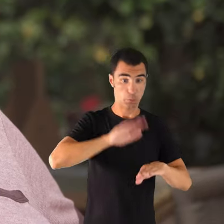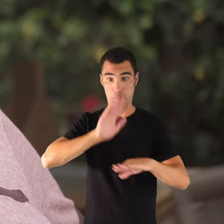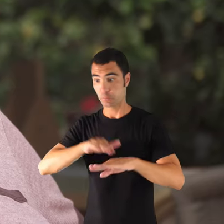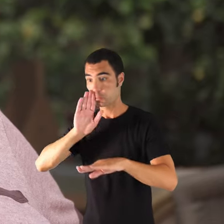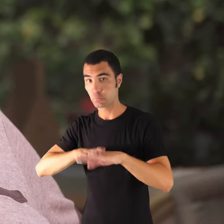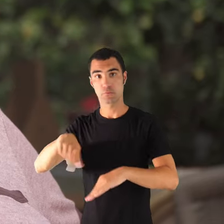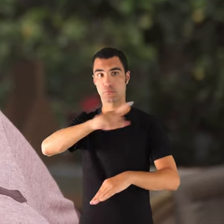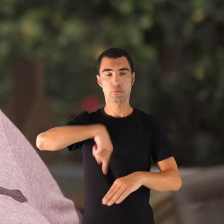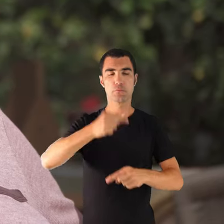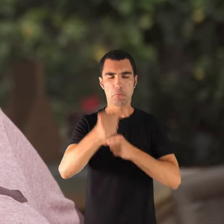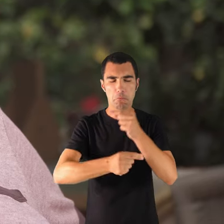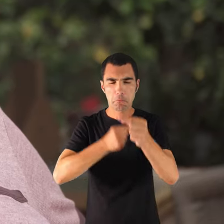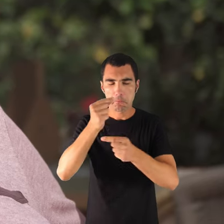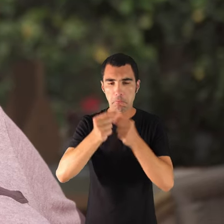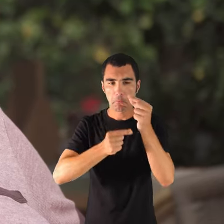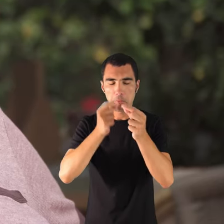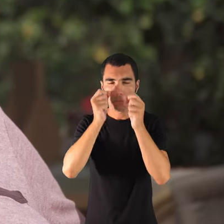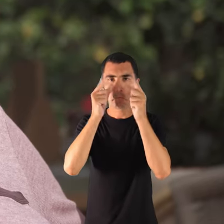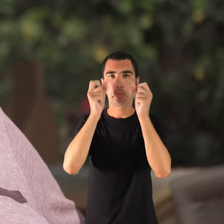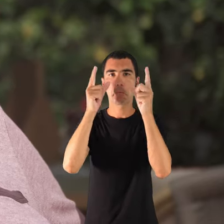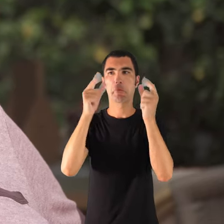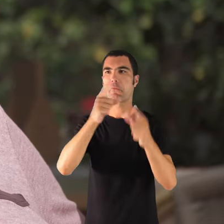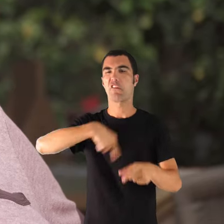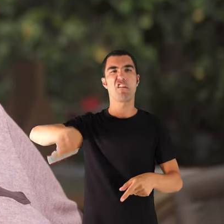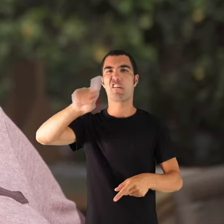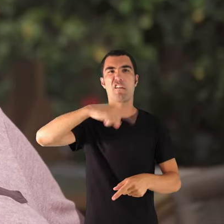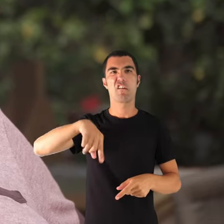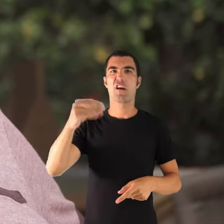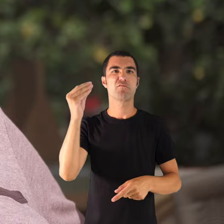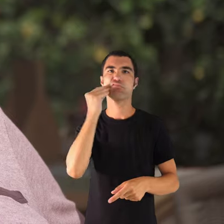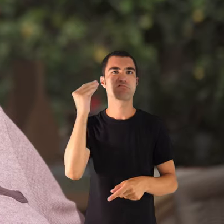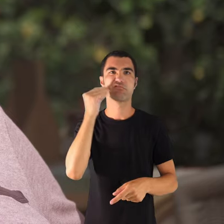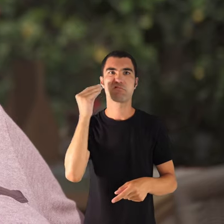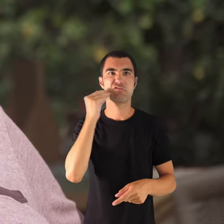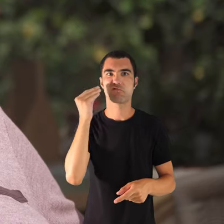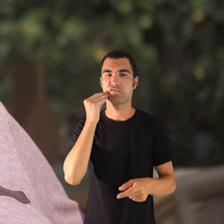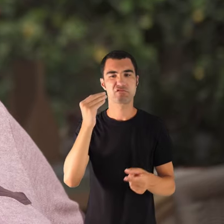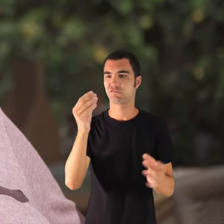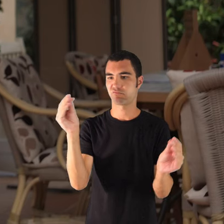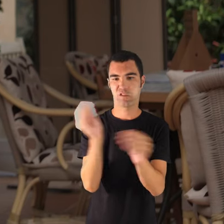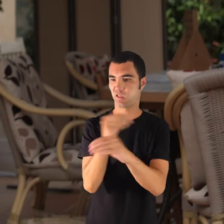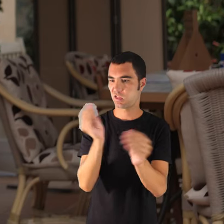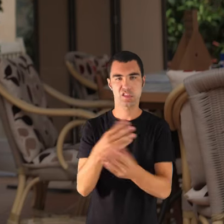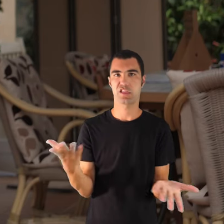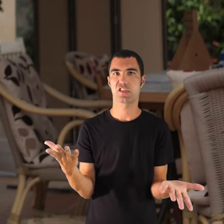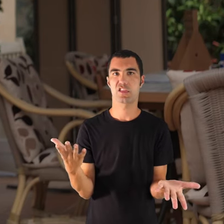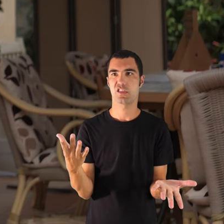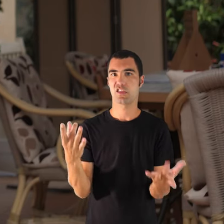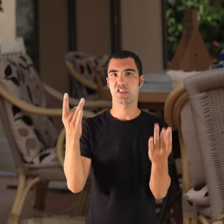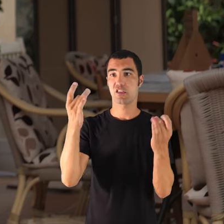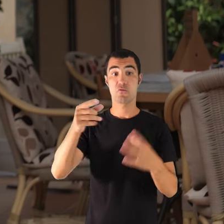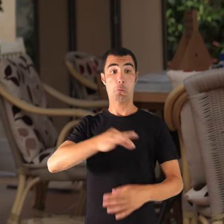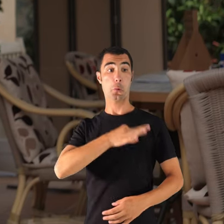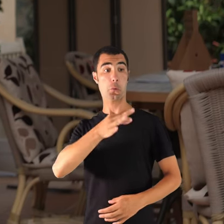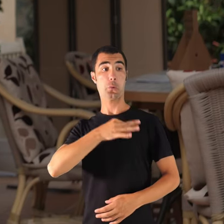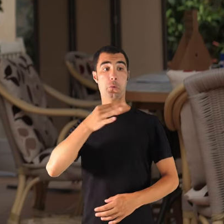poc ens donen compte que tot això era una farsa que no tenia cap sentit. Molt de senyors de